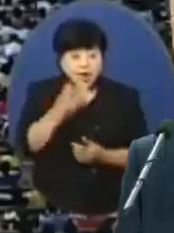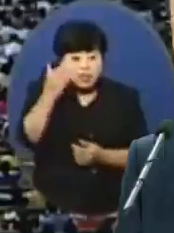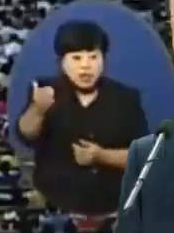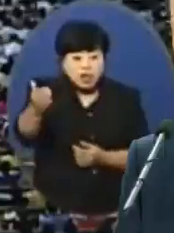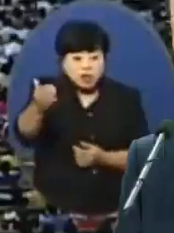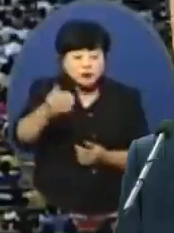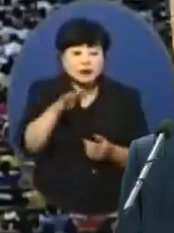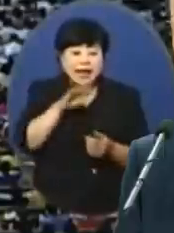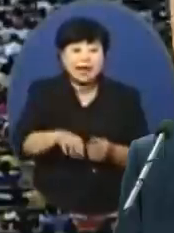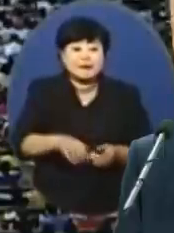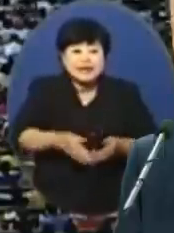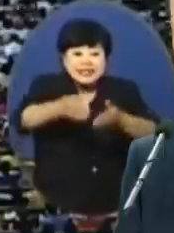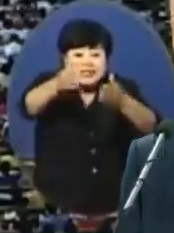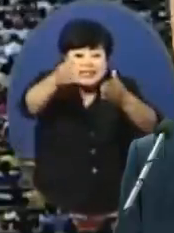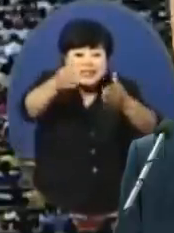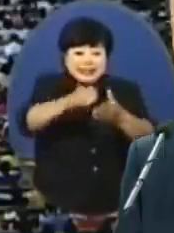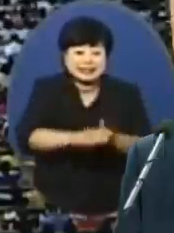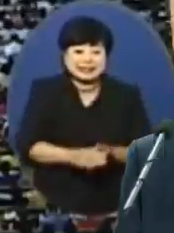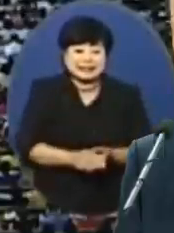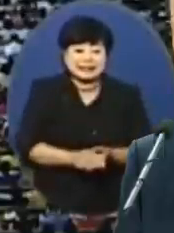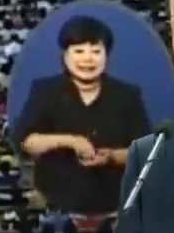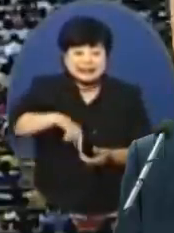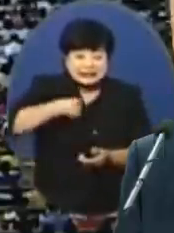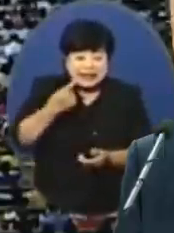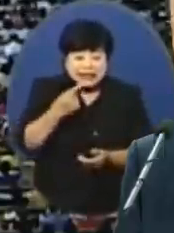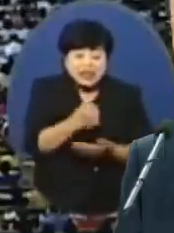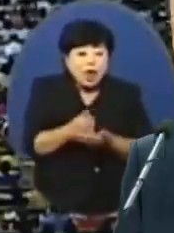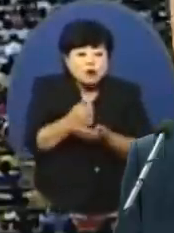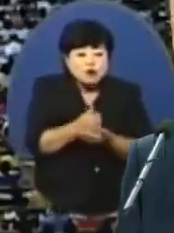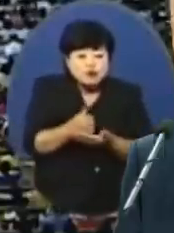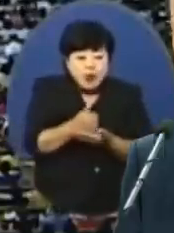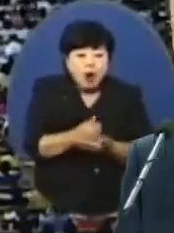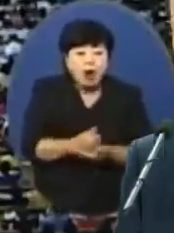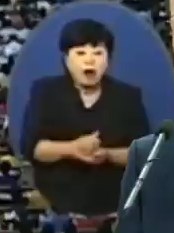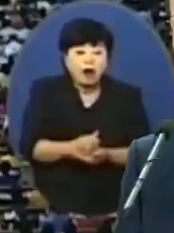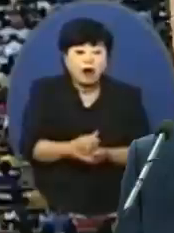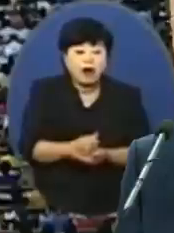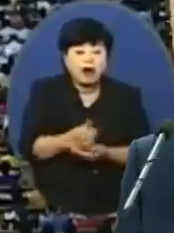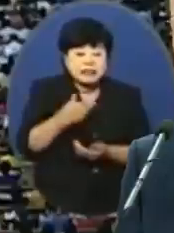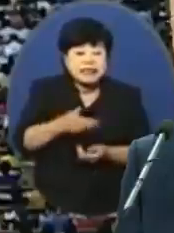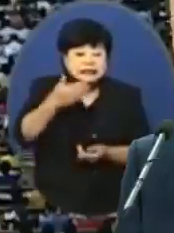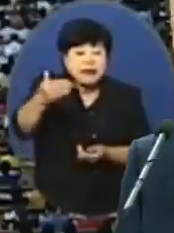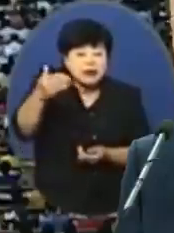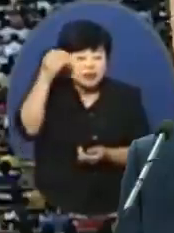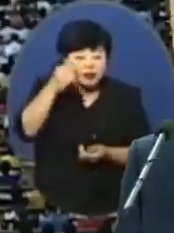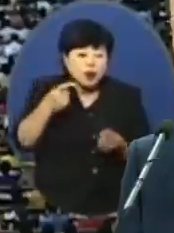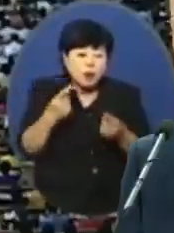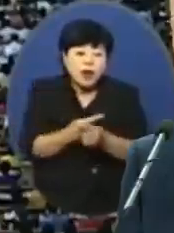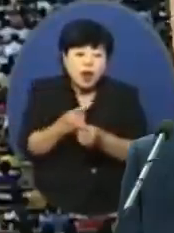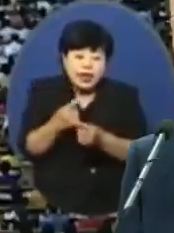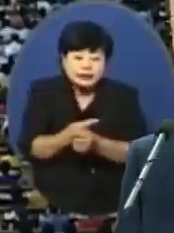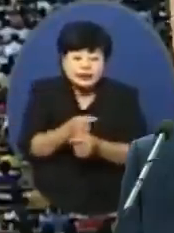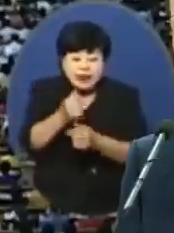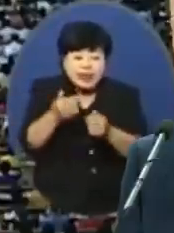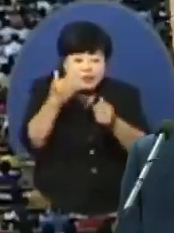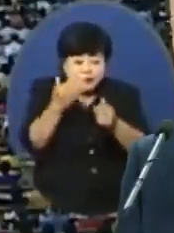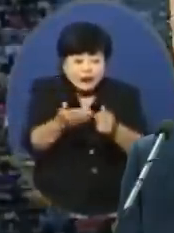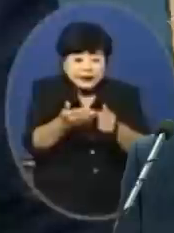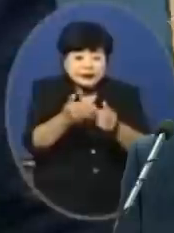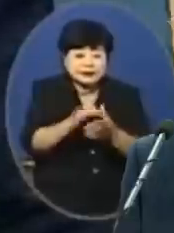여러분의 알 길에 여러분이 여러분 자신과 운명을 4차원의 영성으로 변화시켜 놓으면